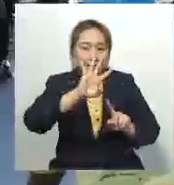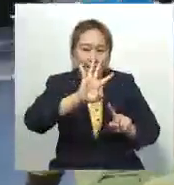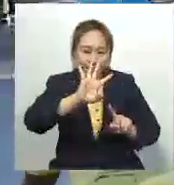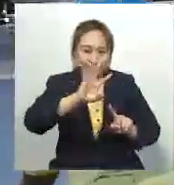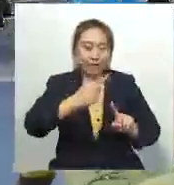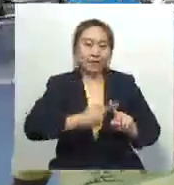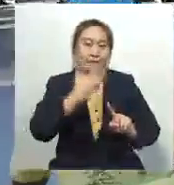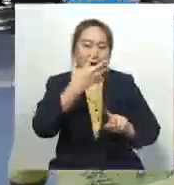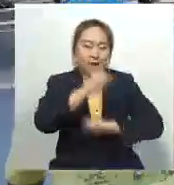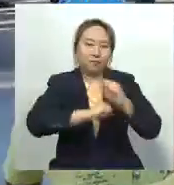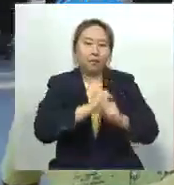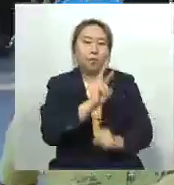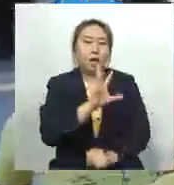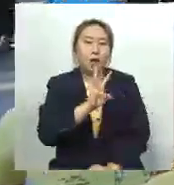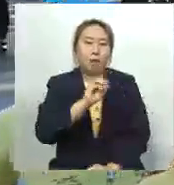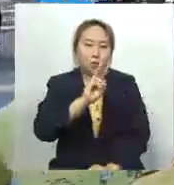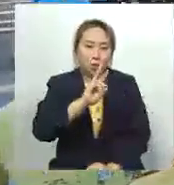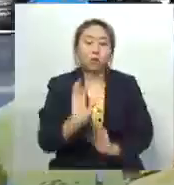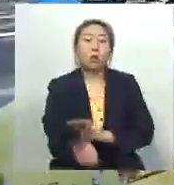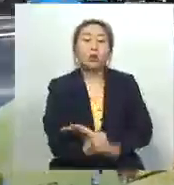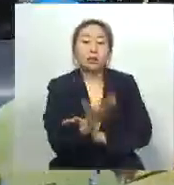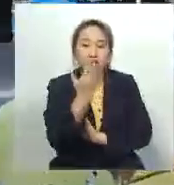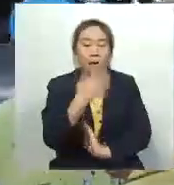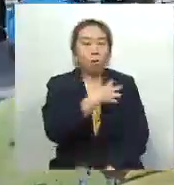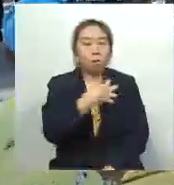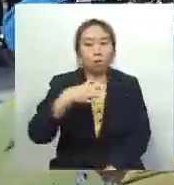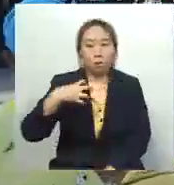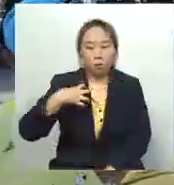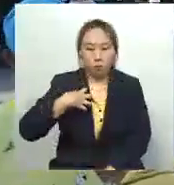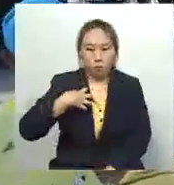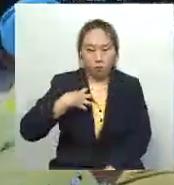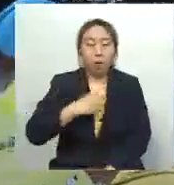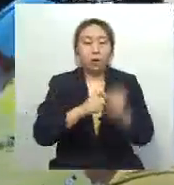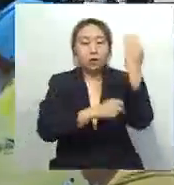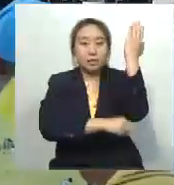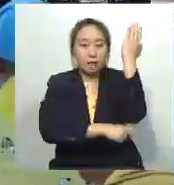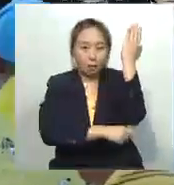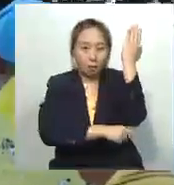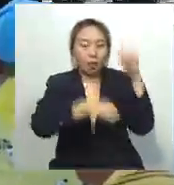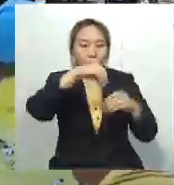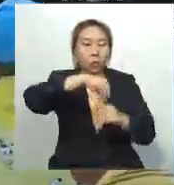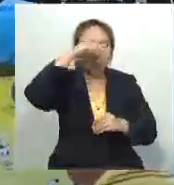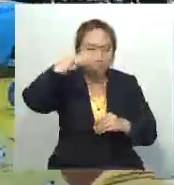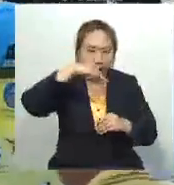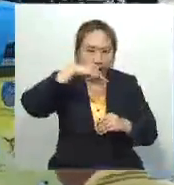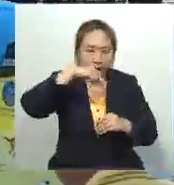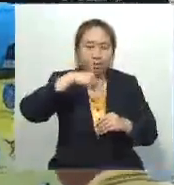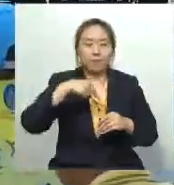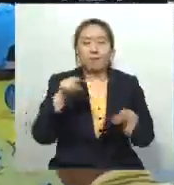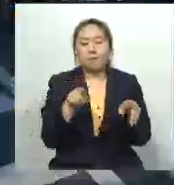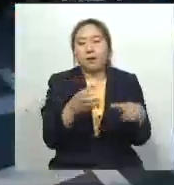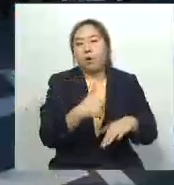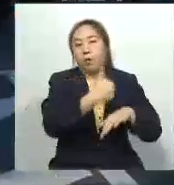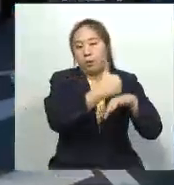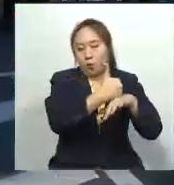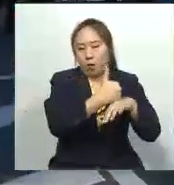ม2562ช่วงเช้าเอกอัครราชทูตสาธารณรัฐสิงคโปร์ประจำประเทศไทยในฐานะคณบดีคณะ